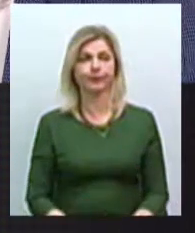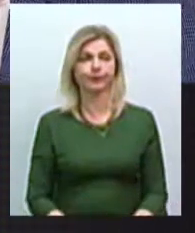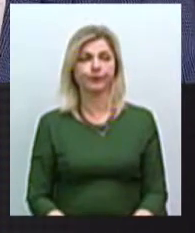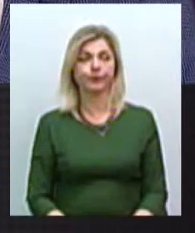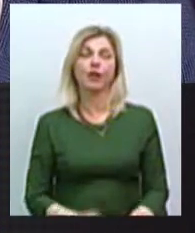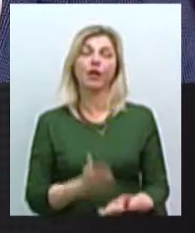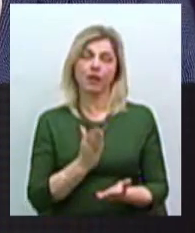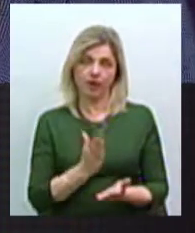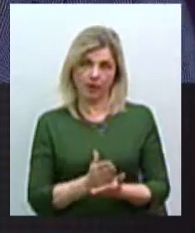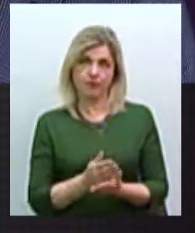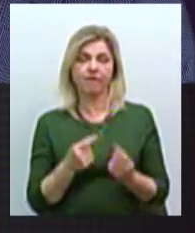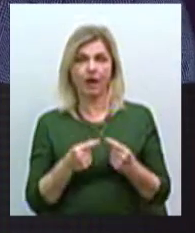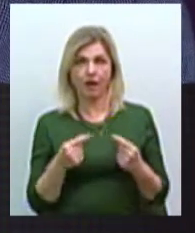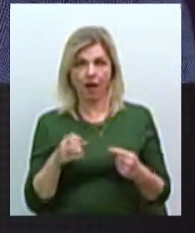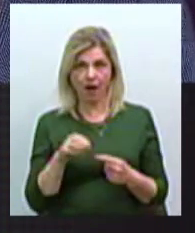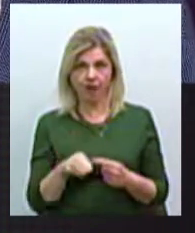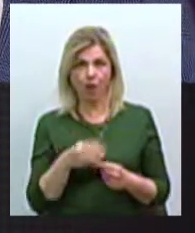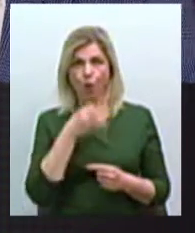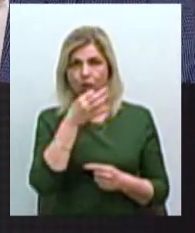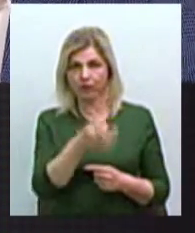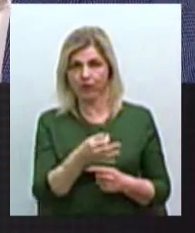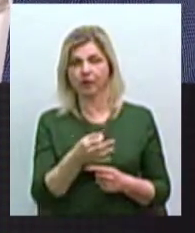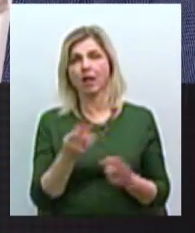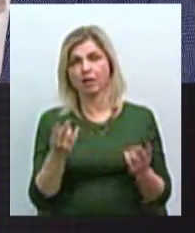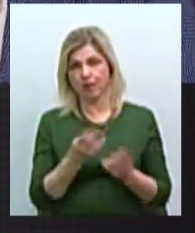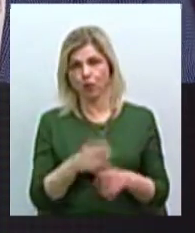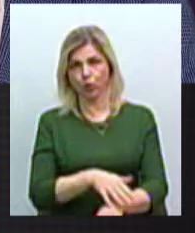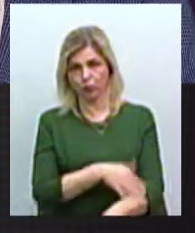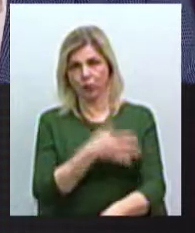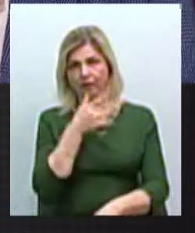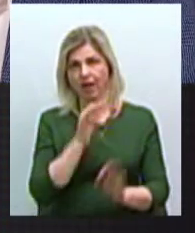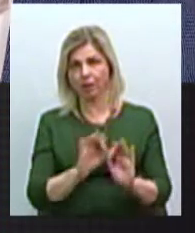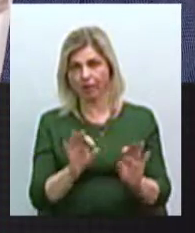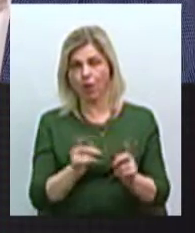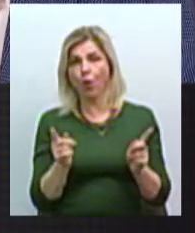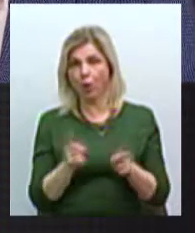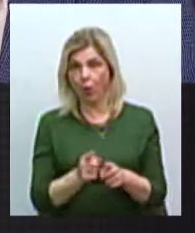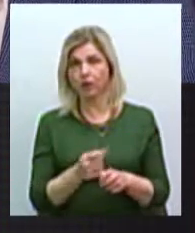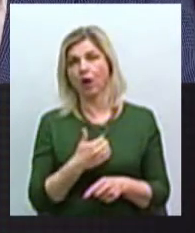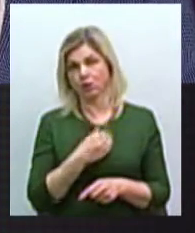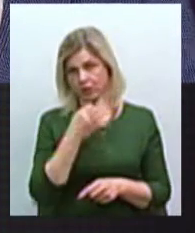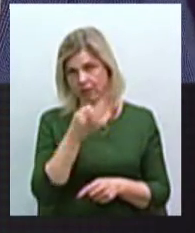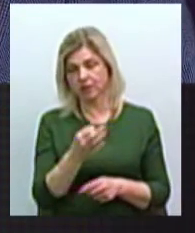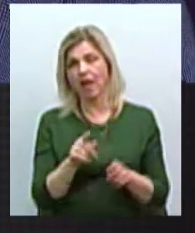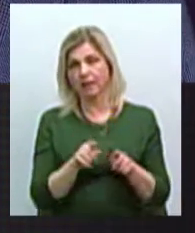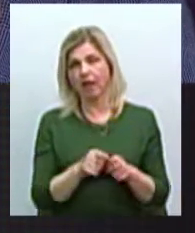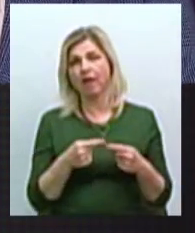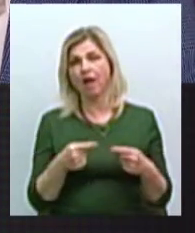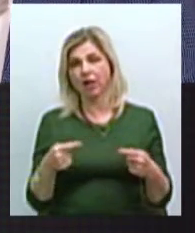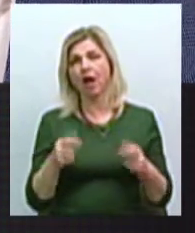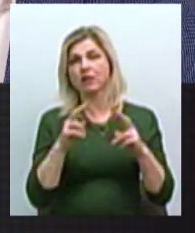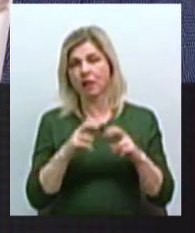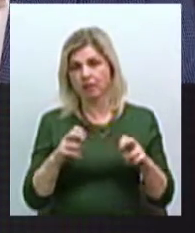Есть вариант, он, конечно, ответ на этот вопрос заслуживает более долгого времени. Коротко хочу ответить, что действительно такие варианты рассматриваются. В